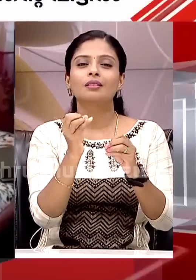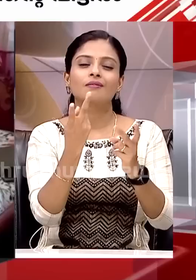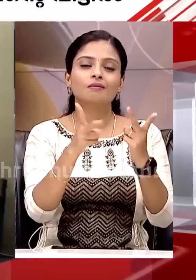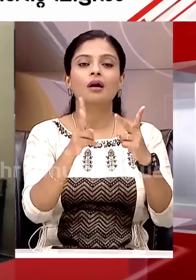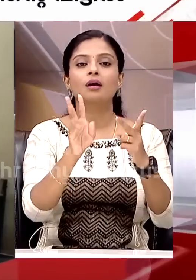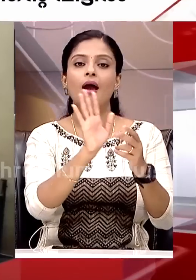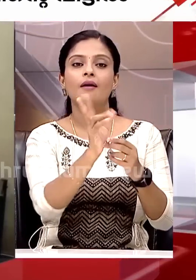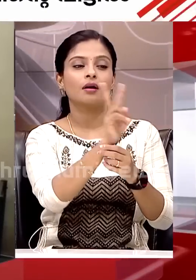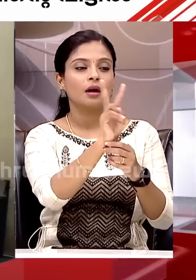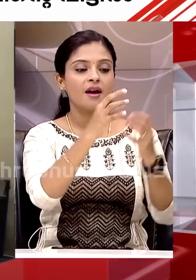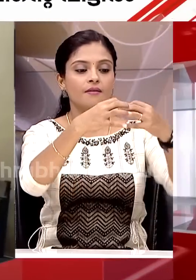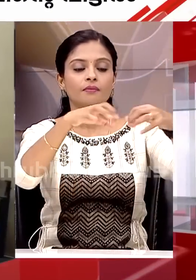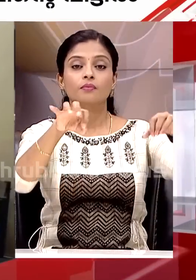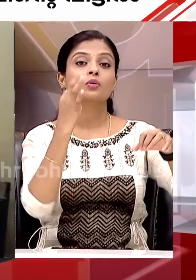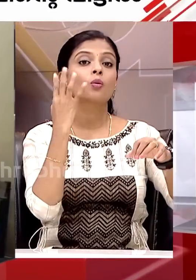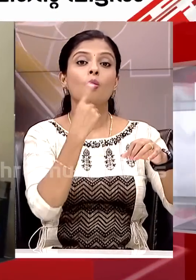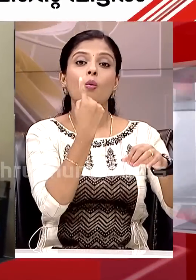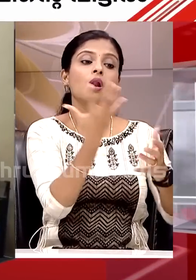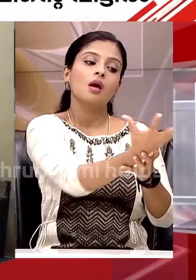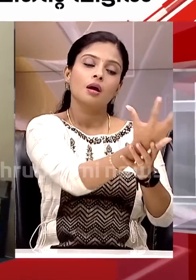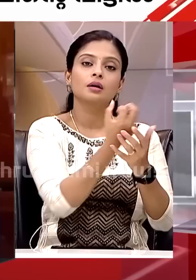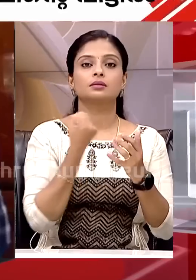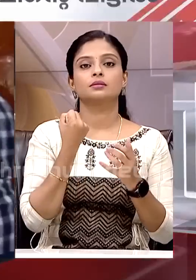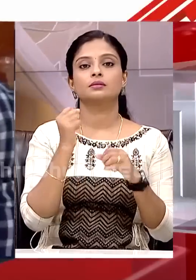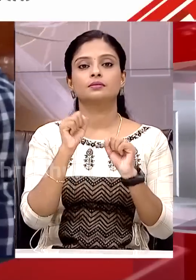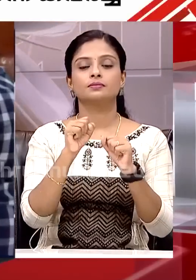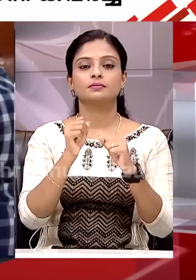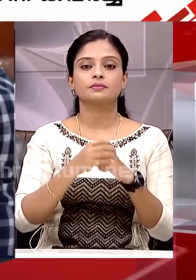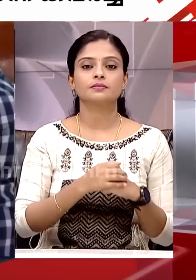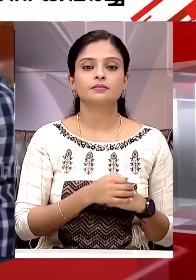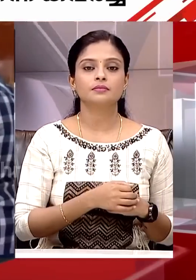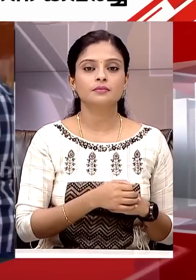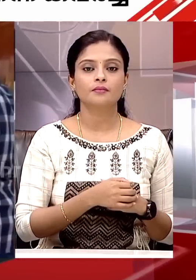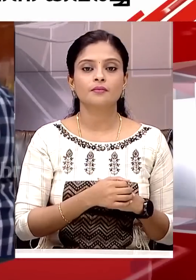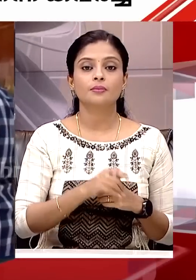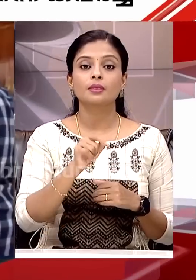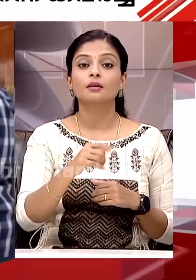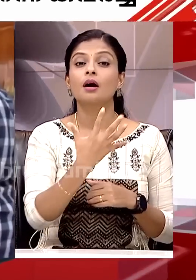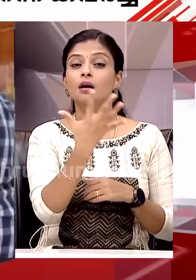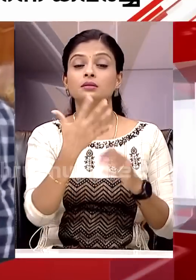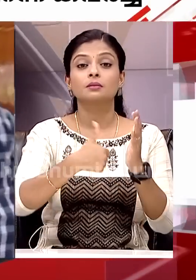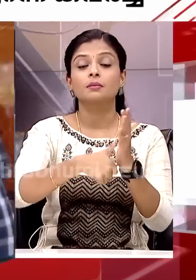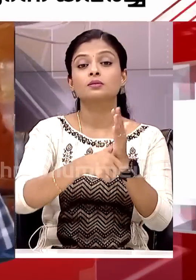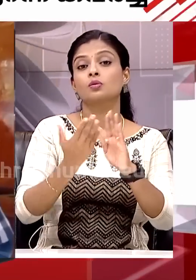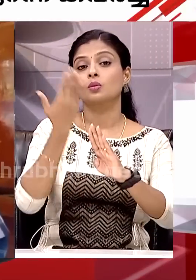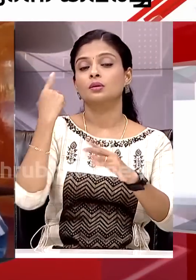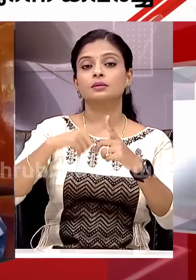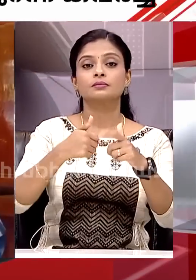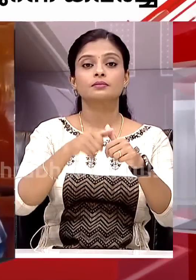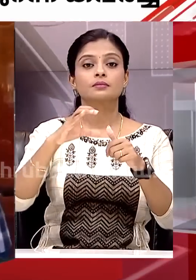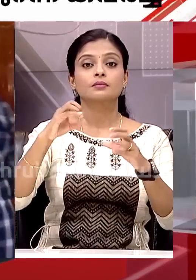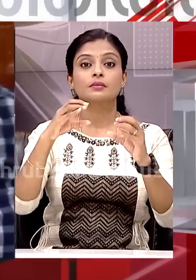തിരിച്ചറിഞ്ഞ് ഇവയെല്ലാം ഉപേക്ഷിച്ച ശേഷം സ്വർണ്ണാഭരണങ്ങൾ മാത്രമാണ് കവർ ചെയ്തിട്ടുള്ളത്. ഈ 5 മാസം മുൻപായിരുന്നു ജേക്കബിന്റെ മകൻ